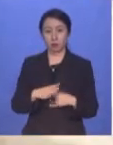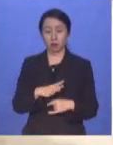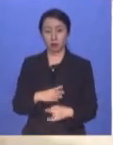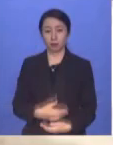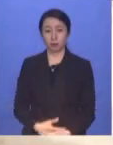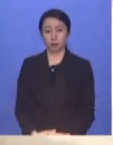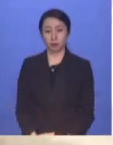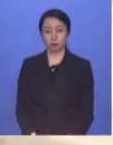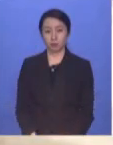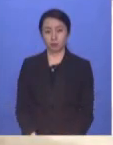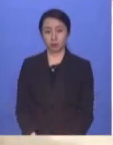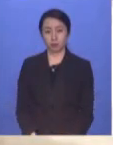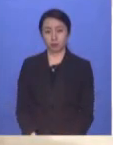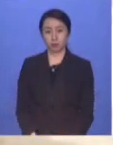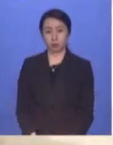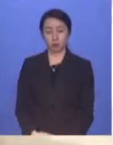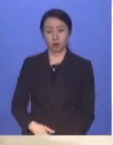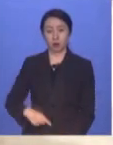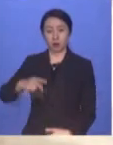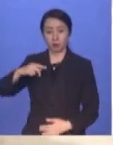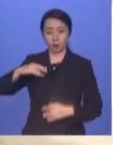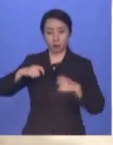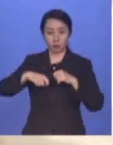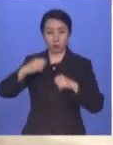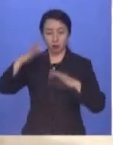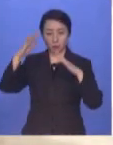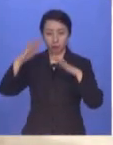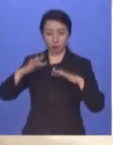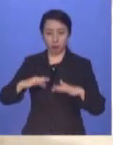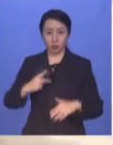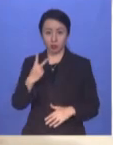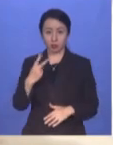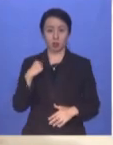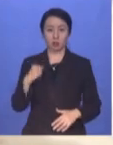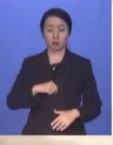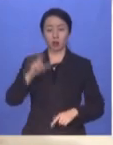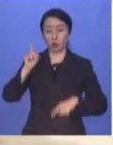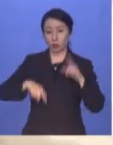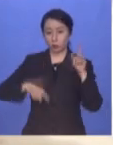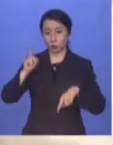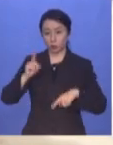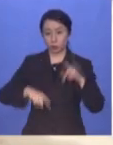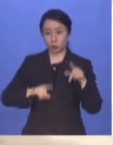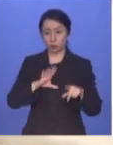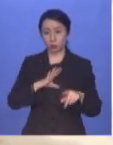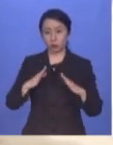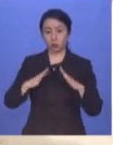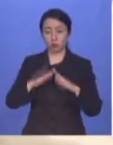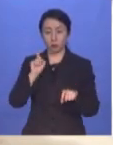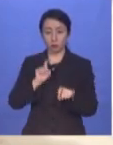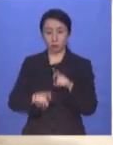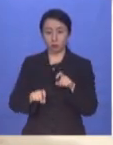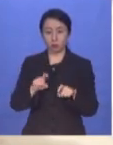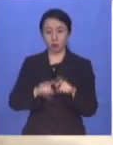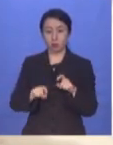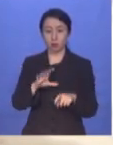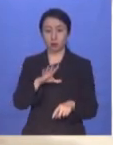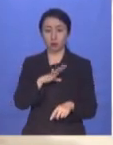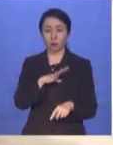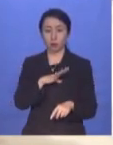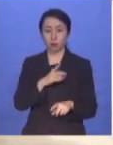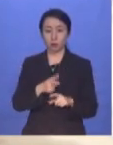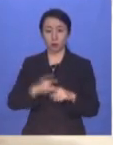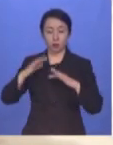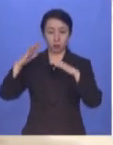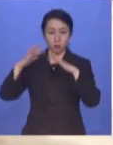Бірге дейін бізде үйдің төбесі тесіліп, су ақты. Осы жуыр арада бір екі жұма бұрын ғана жаңбырлар болды. Сол жаңбыр осы үйге тексеріс болды. Оның төбесін